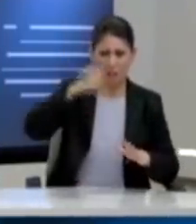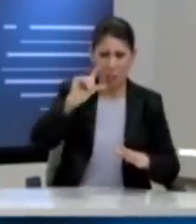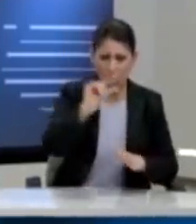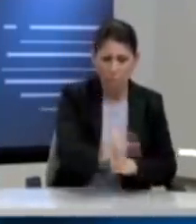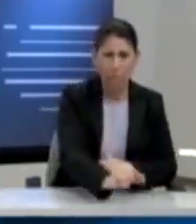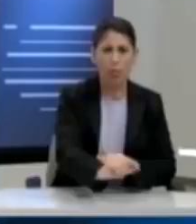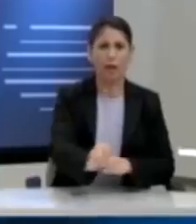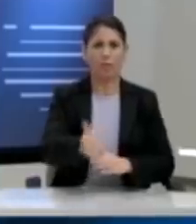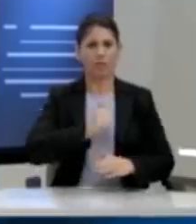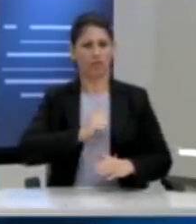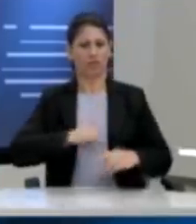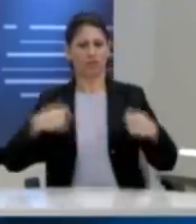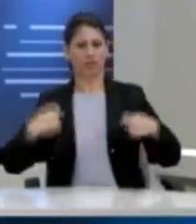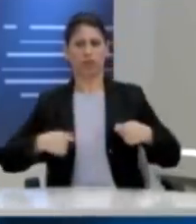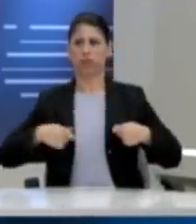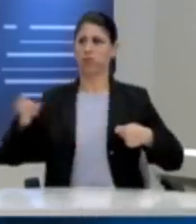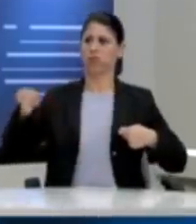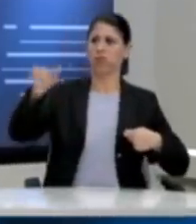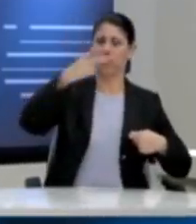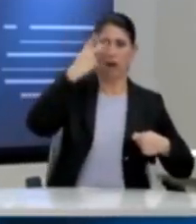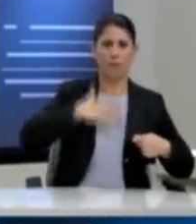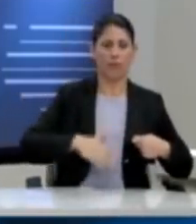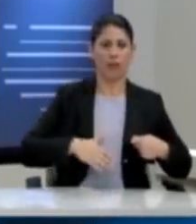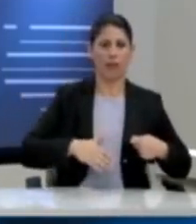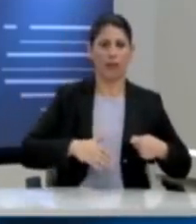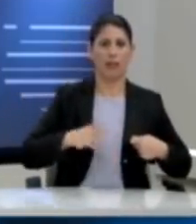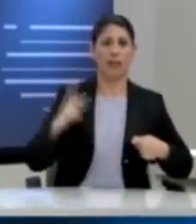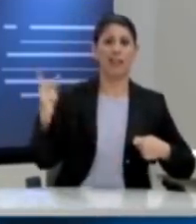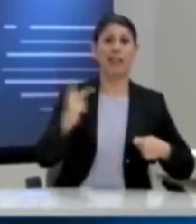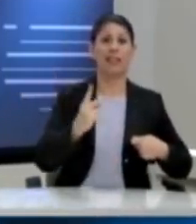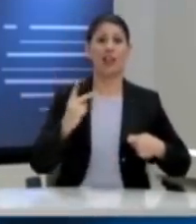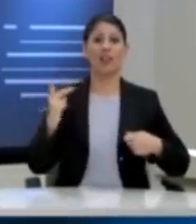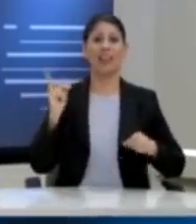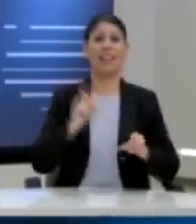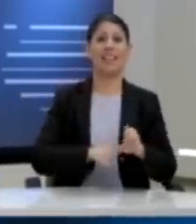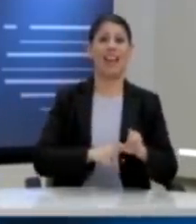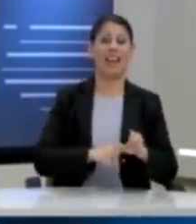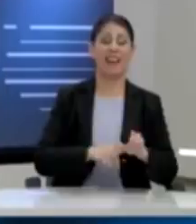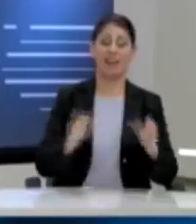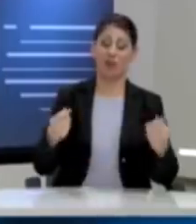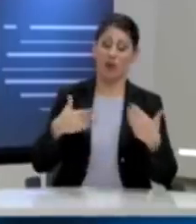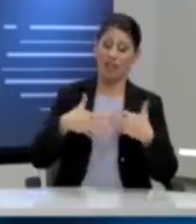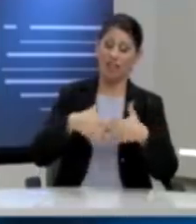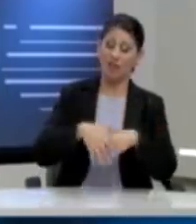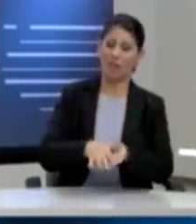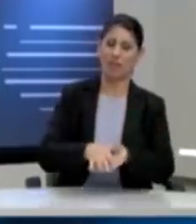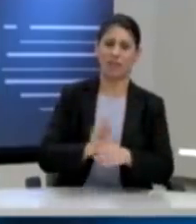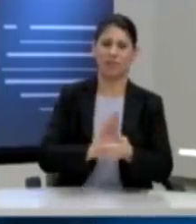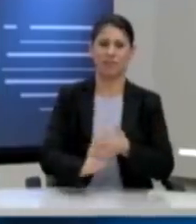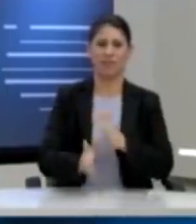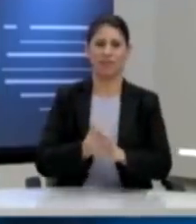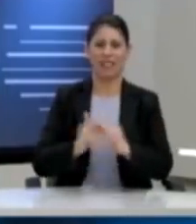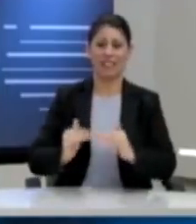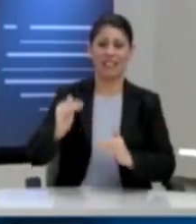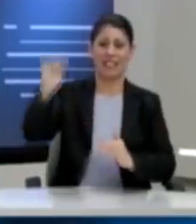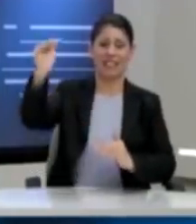μεροκάματα με τον ιδιοκτήτη που ζει όπου θέλει. Κοινωνική εταίρη το έχετε ενσωματώσει. Τέλειωσε η ταξική